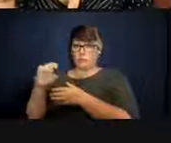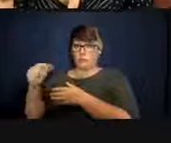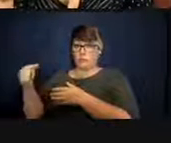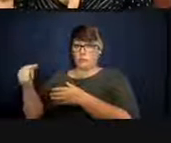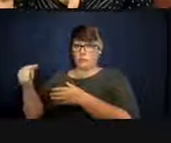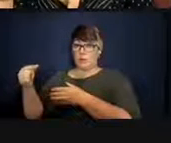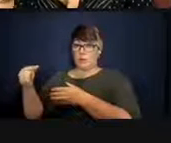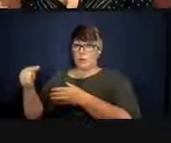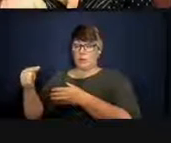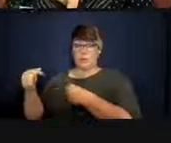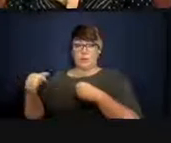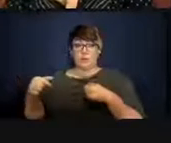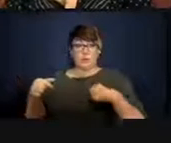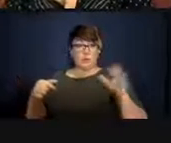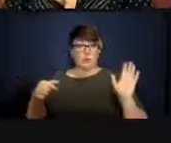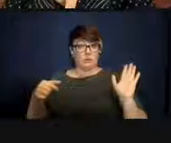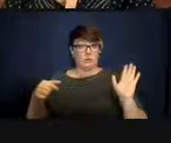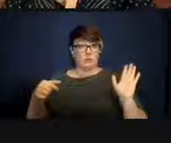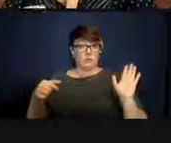العضو كريك و